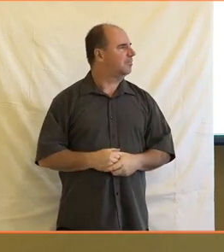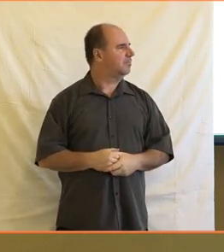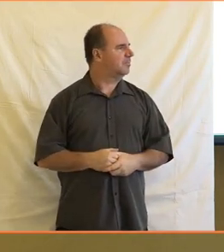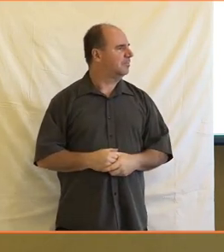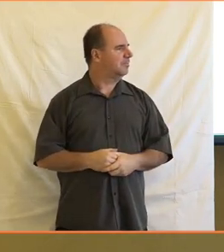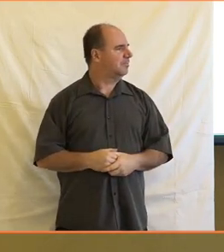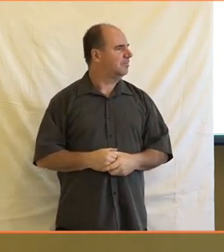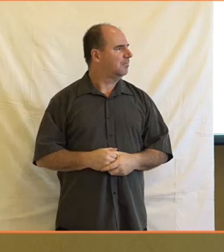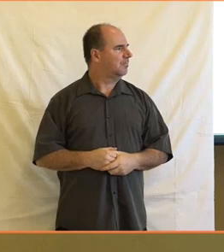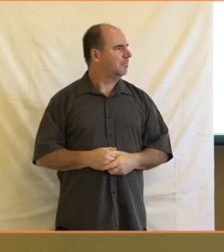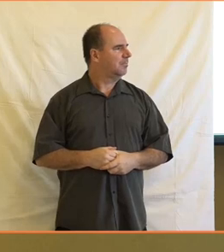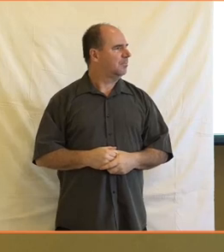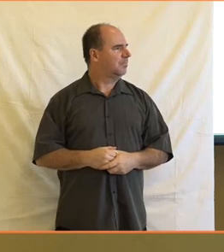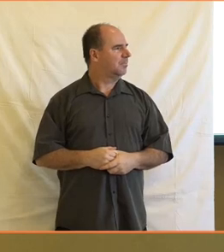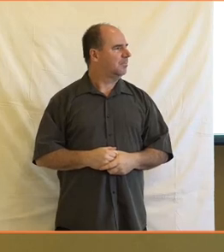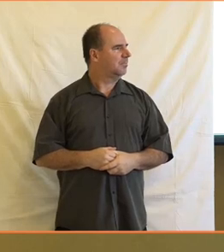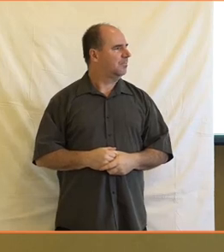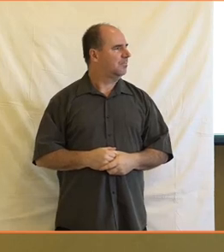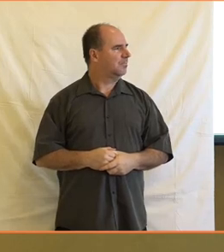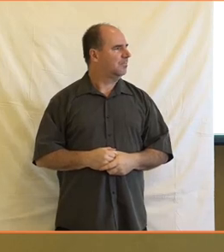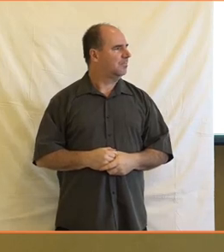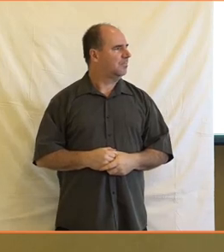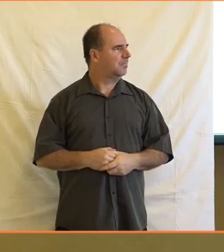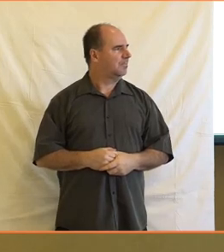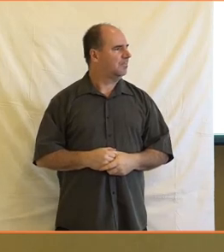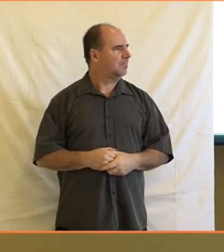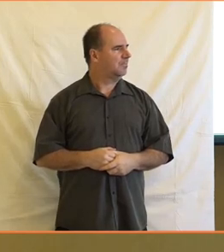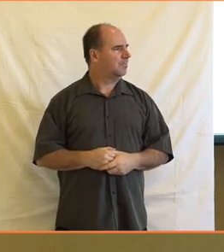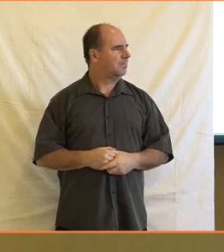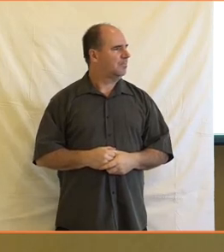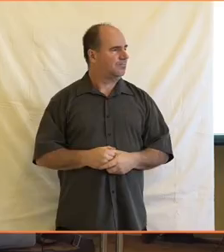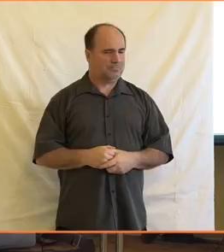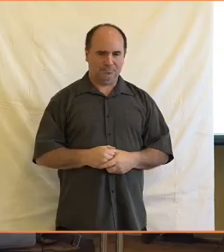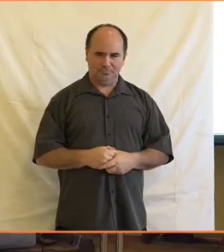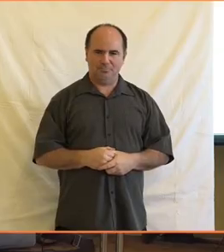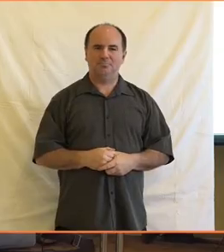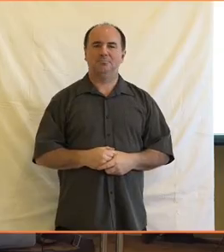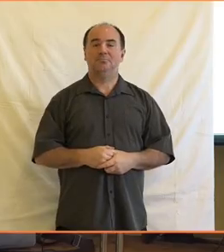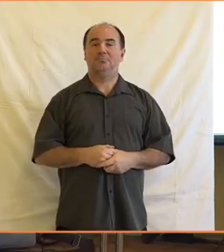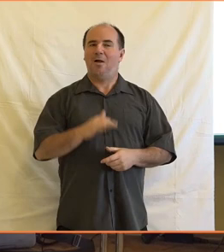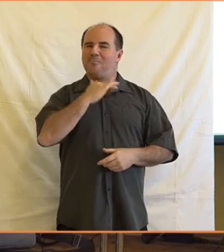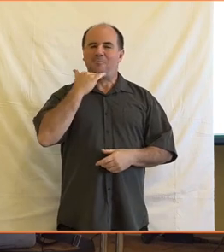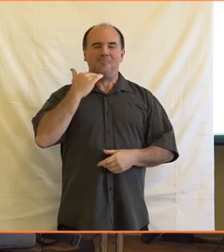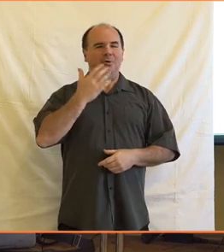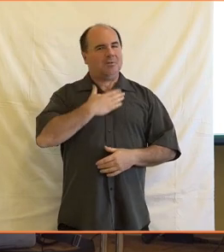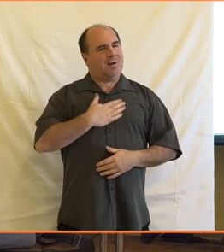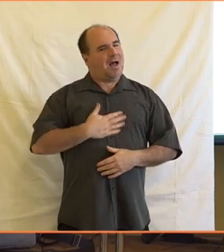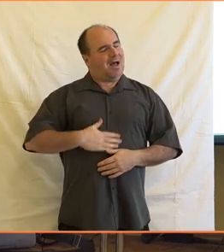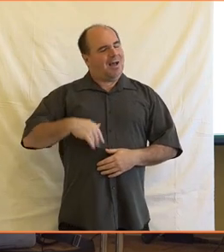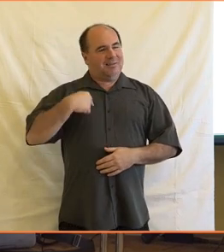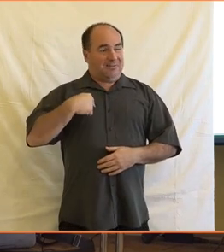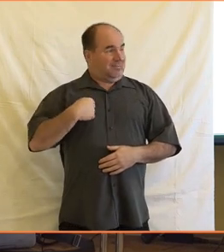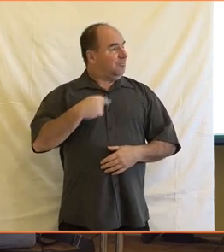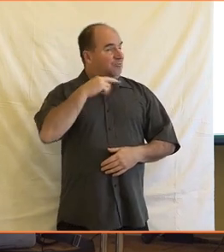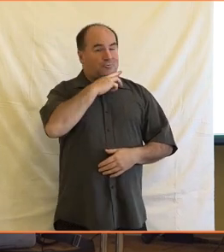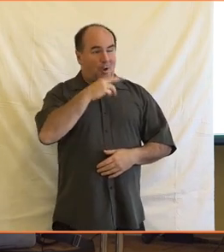glad and proud that Norway has had the opportunity to support you. Jsem zvláště pyšný, že vás Norsko může